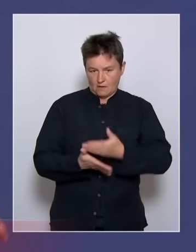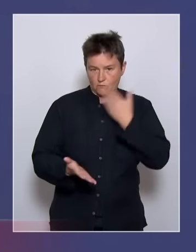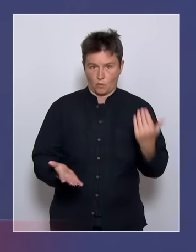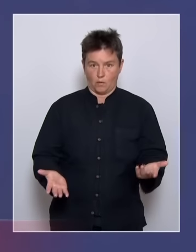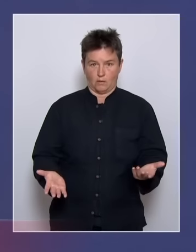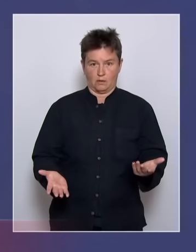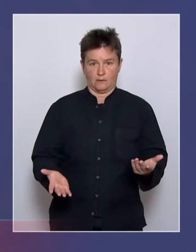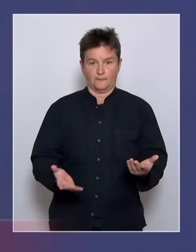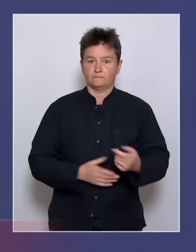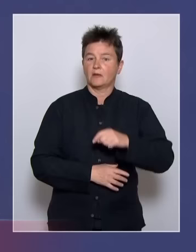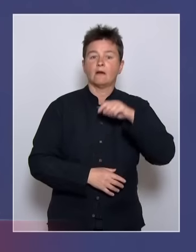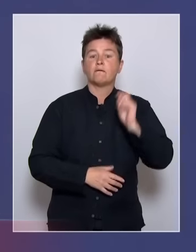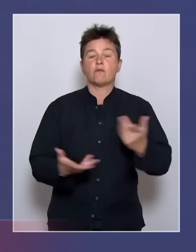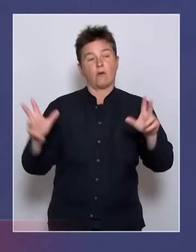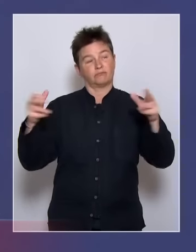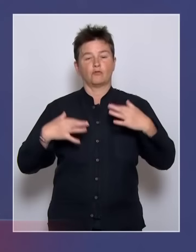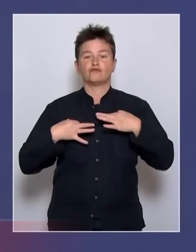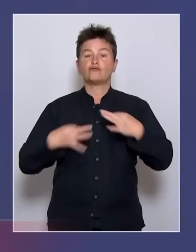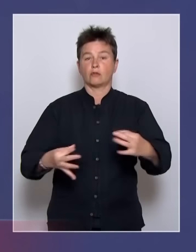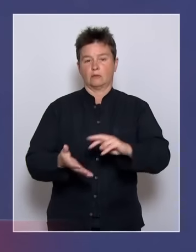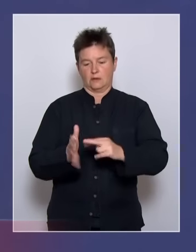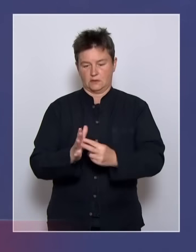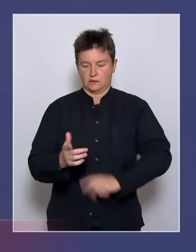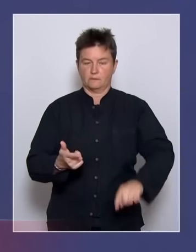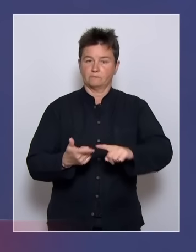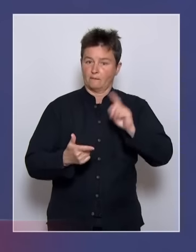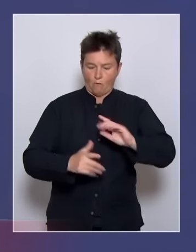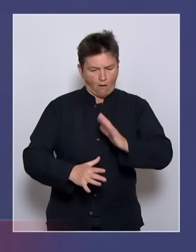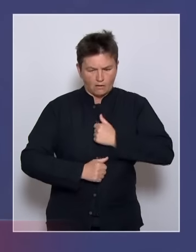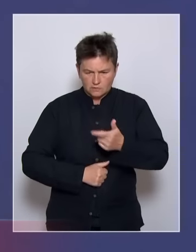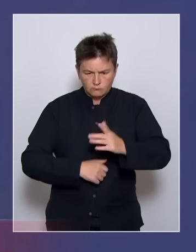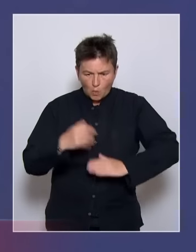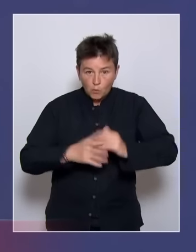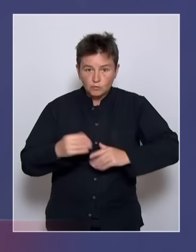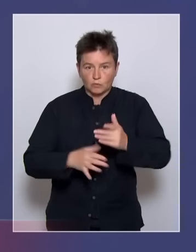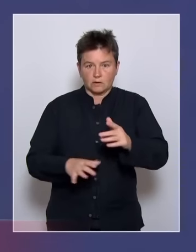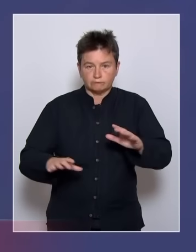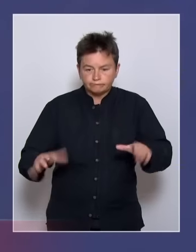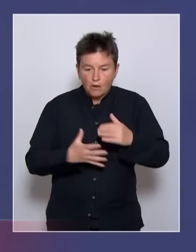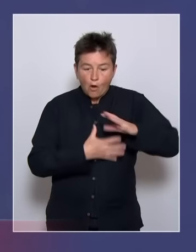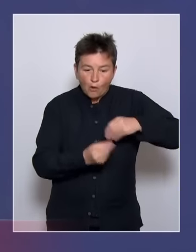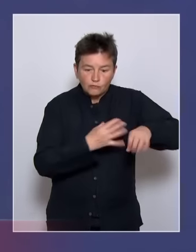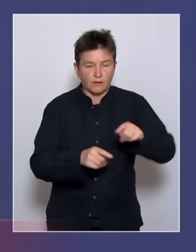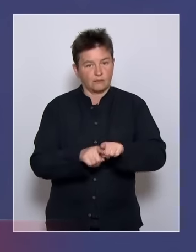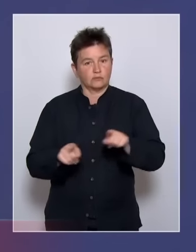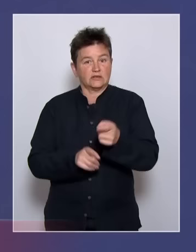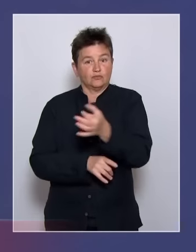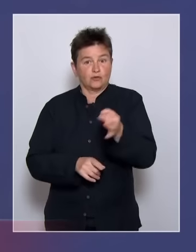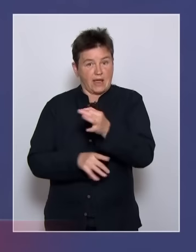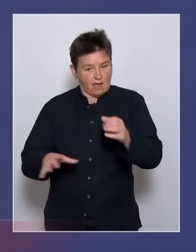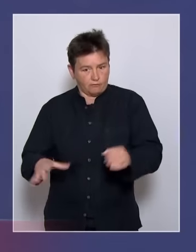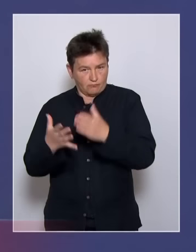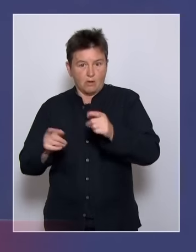Et donc, nous faut la neutralité technologique, il nous faut assumer de construire beaucoup plus de capacités en renouvelable et nucléaire, il nous faut